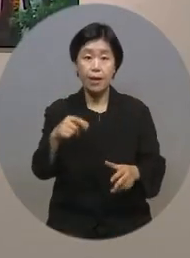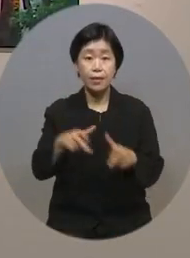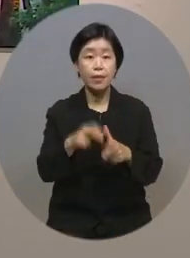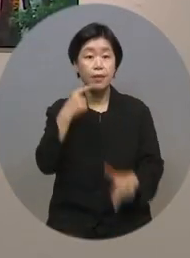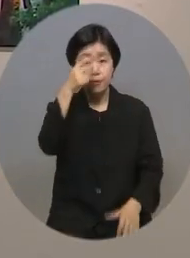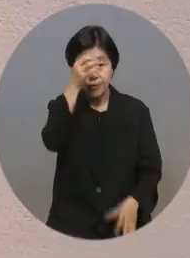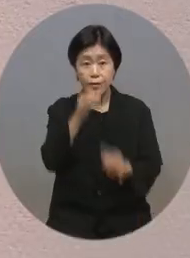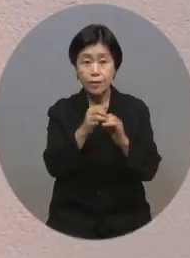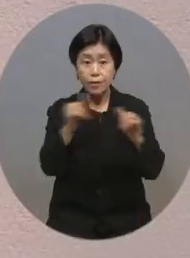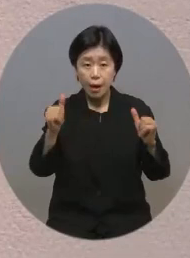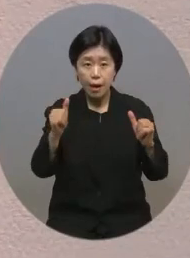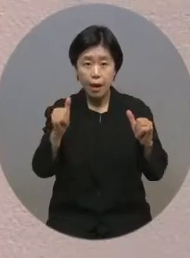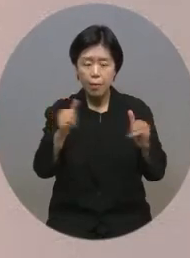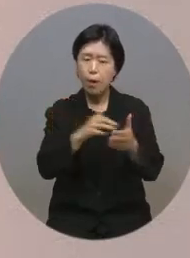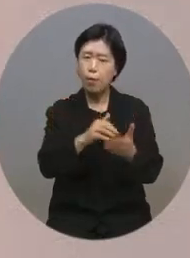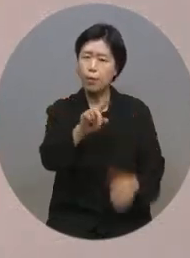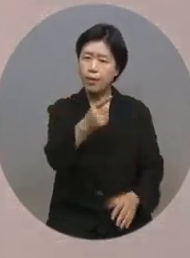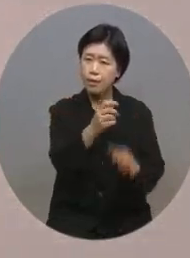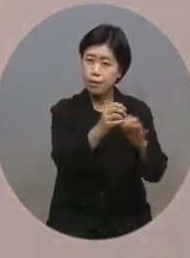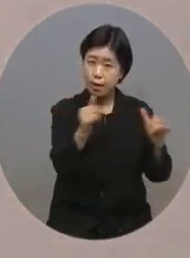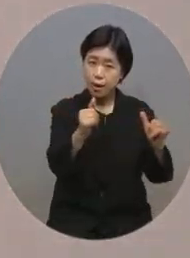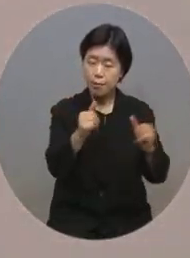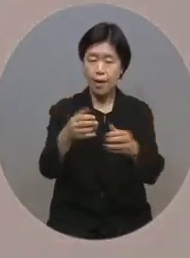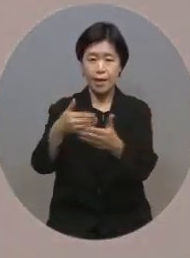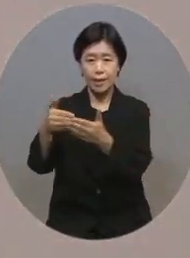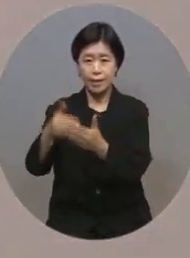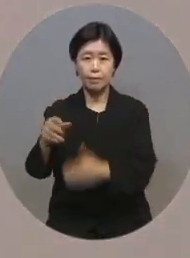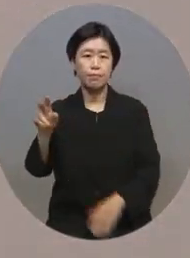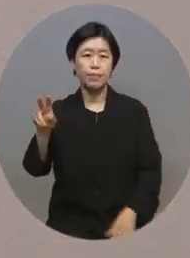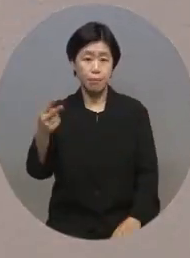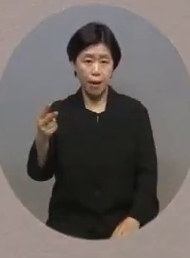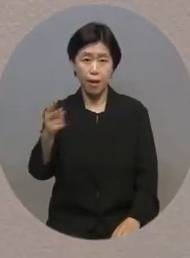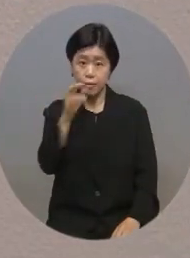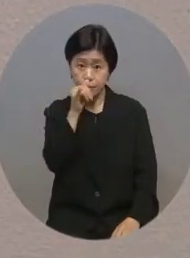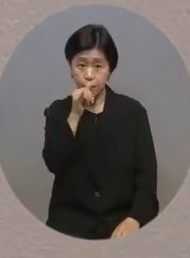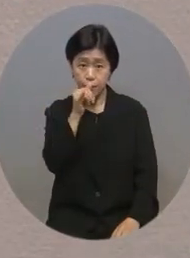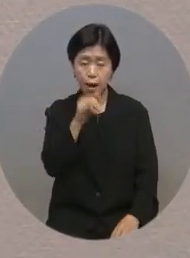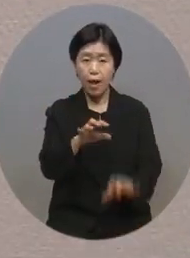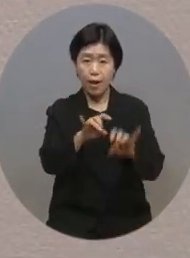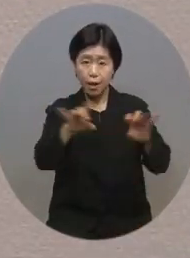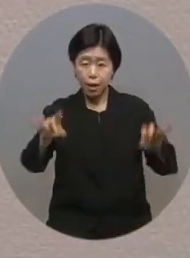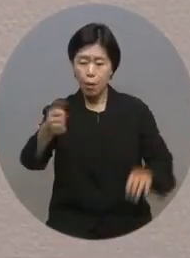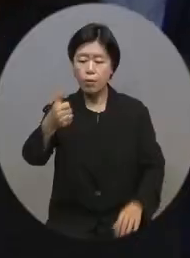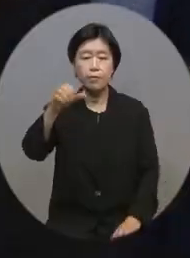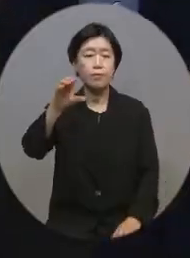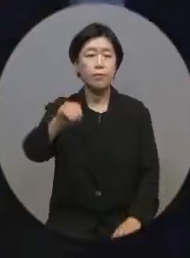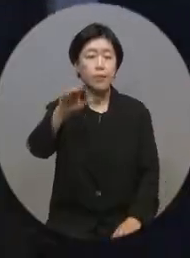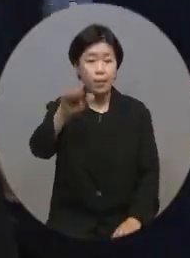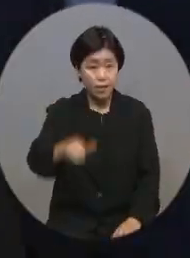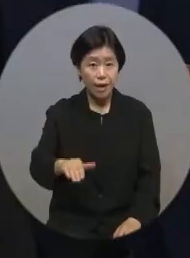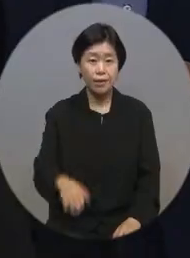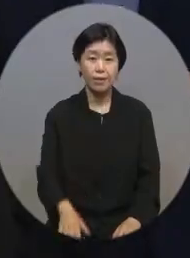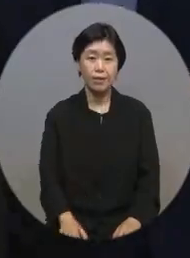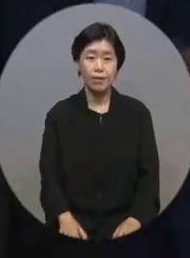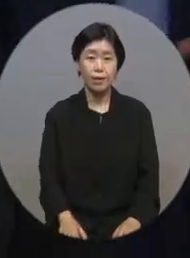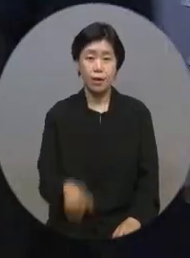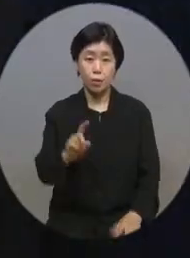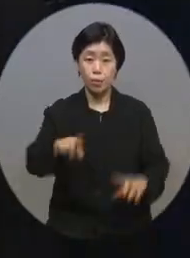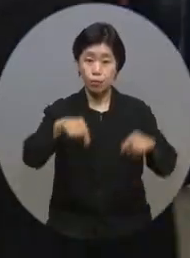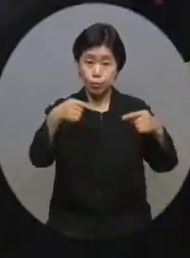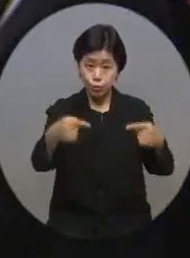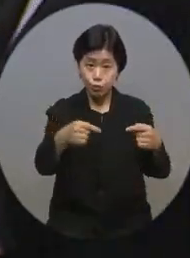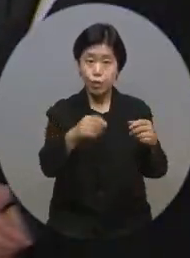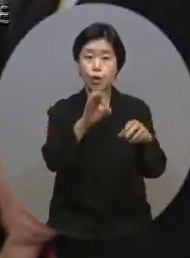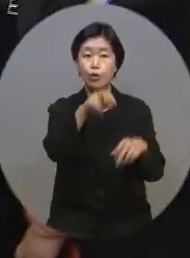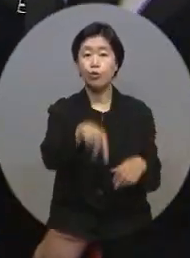100인의 작품 200점이 전시되며 전시된 작품은 작품당 50만 원 이하입니다. 이날 전시에 참석한